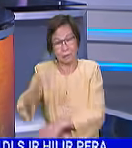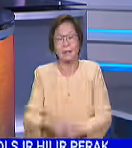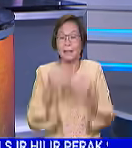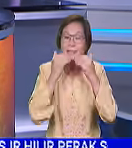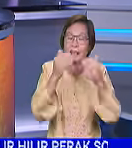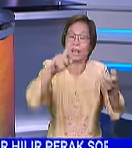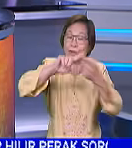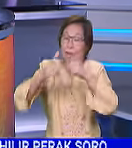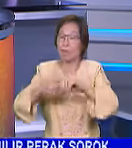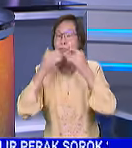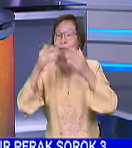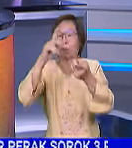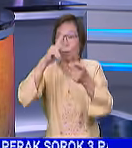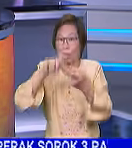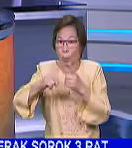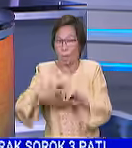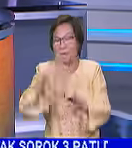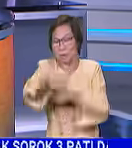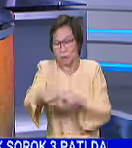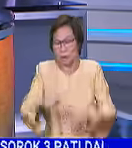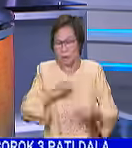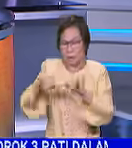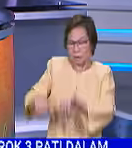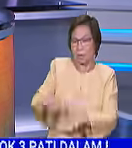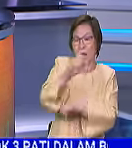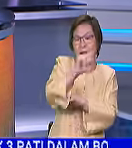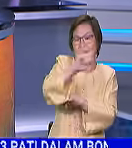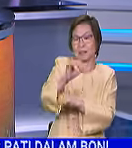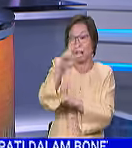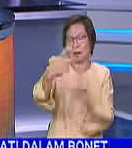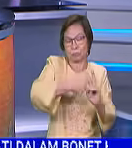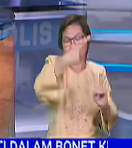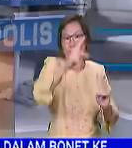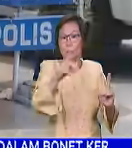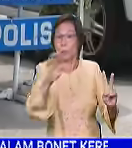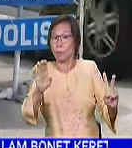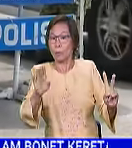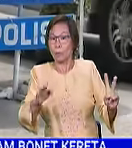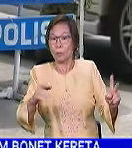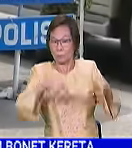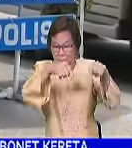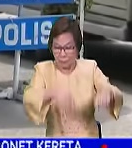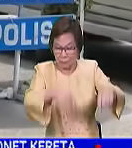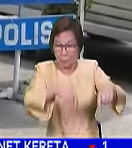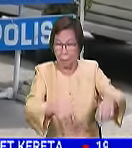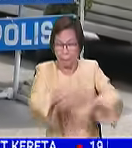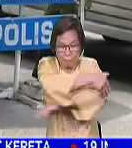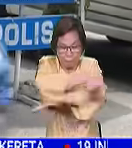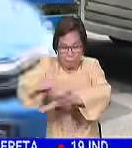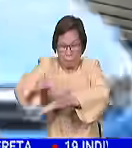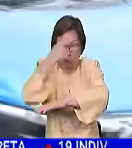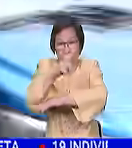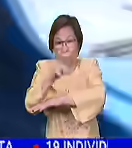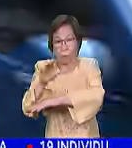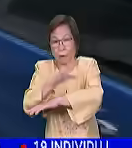Terima kasih rakan setugas di studio. Sekarang ini saya berada di SJR Jalan Hamzah Kota Baru di mana ini merupakan sempadan bagi